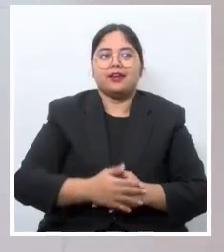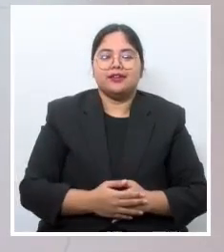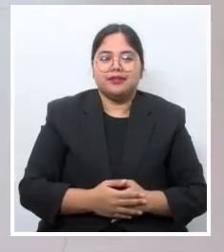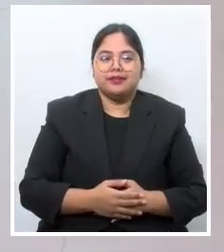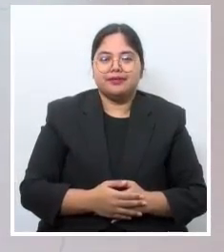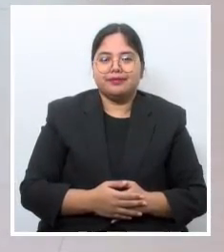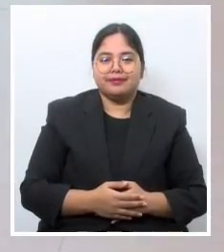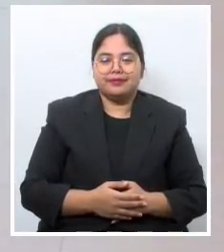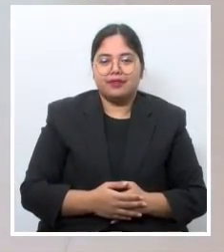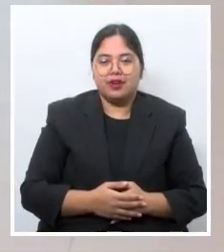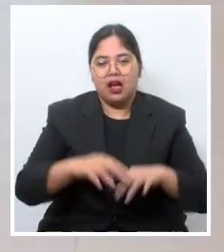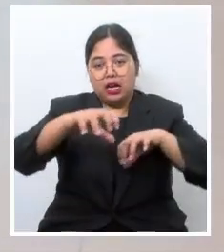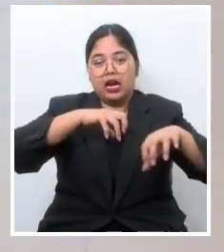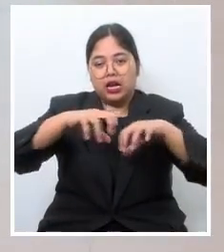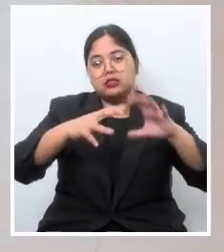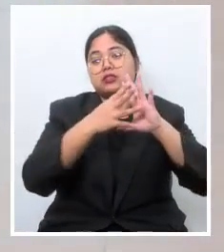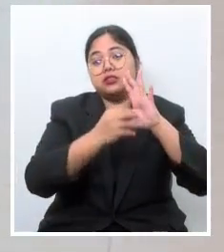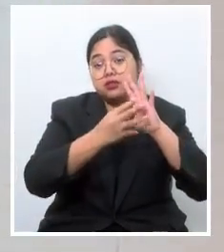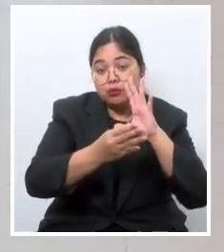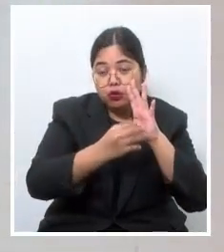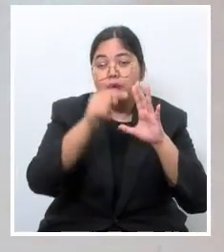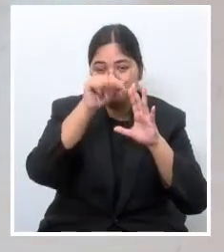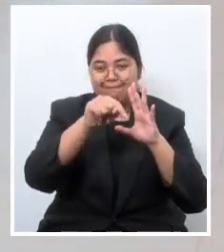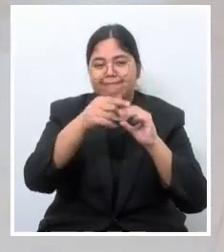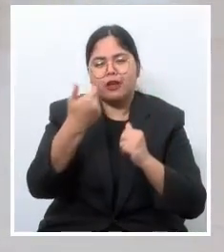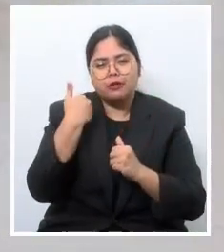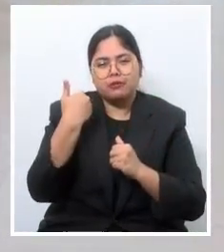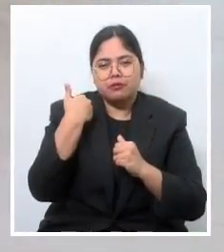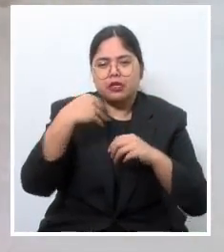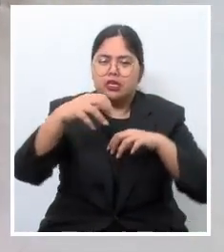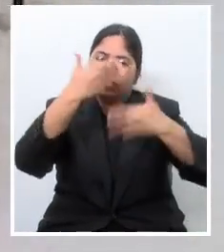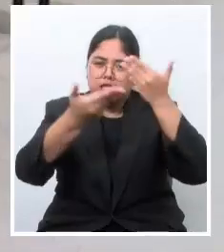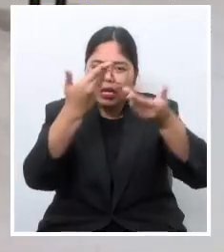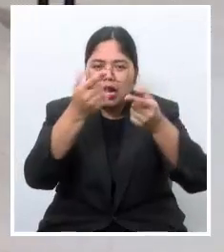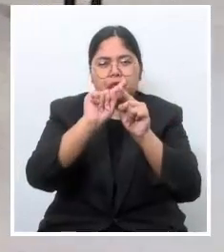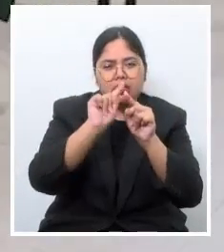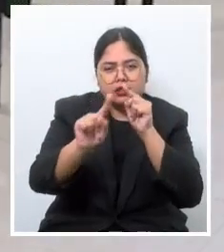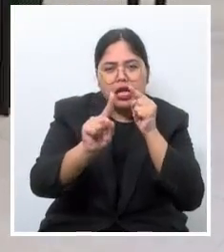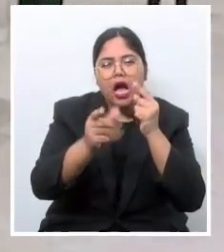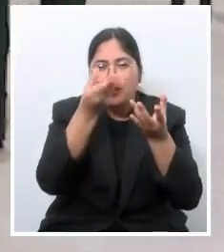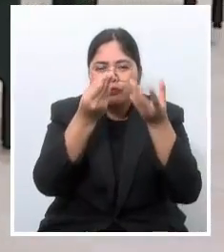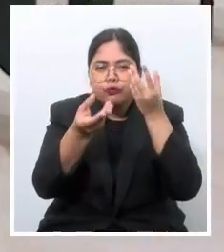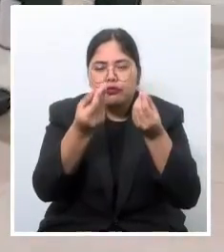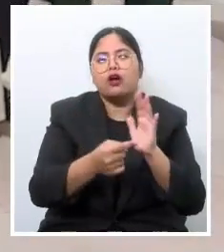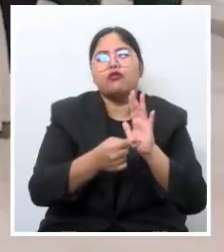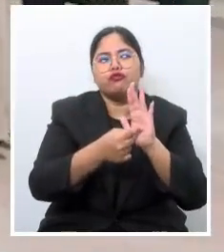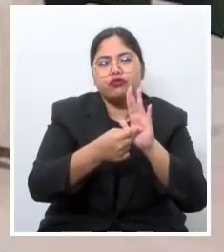ครับการจัดสัมมนาในครั้งนี้มีกิจกรรมที่หลากหลายให้ร่วมเรียนรู้ไม่ว่าจะเป็นมูลนิธิไทยรัฐ